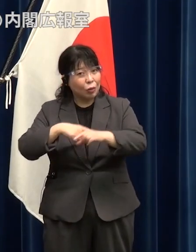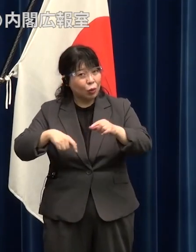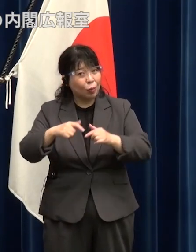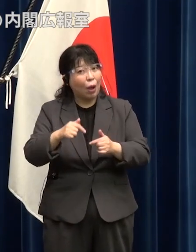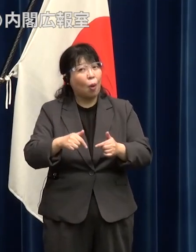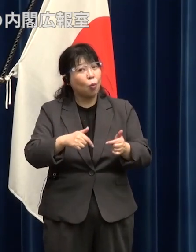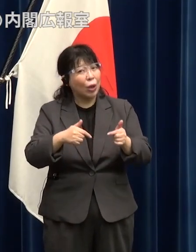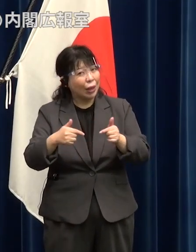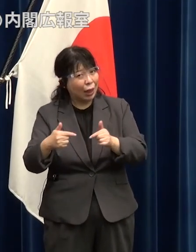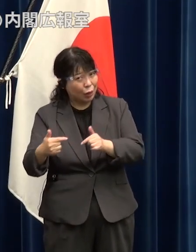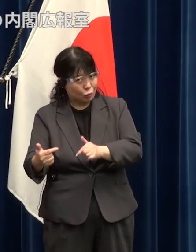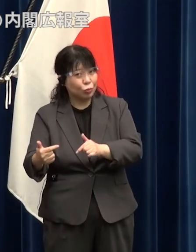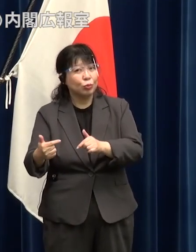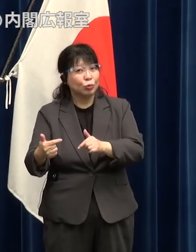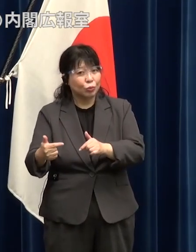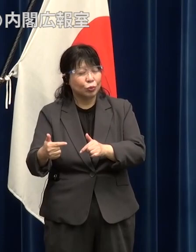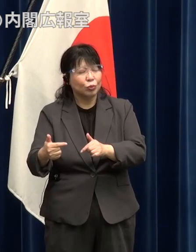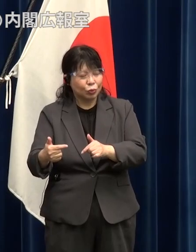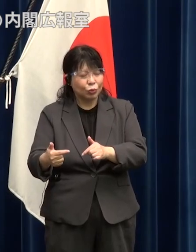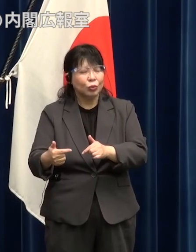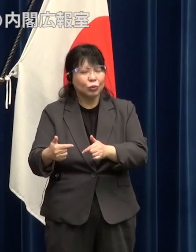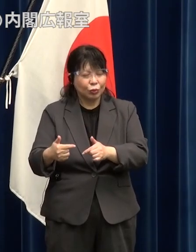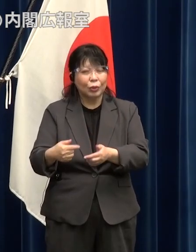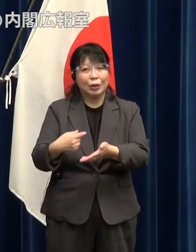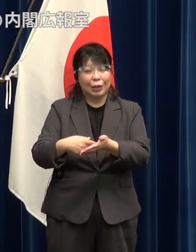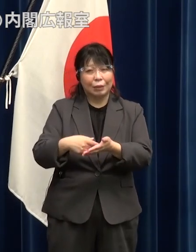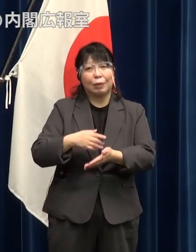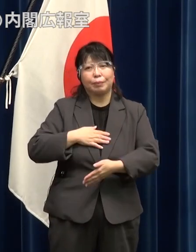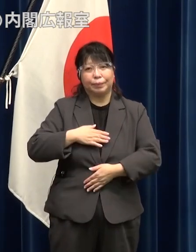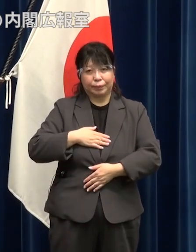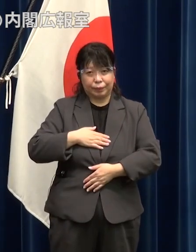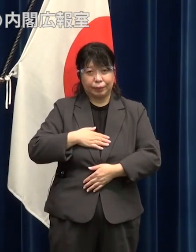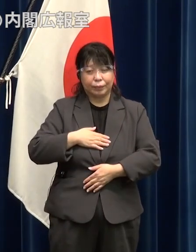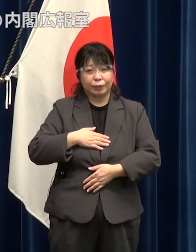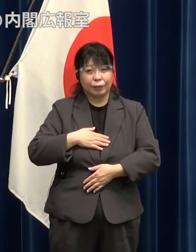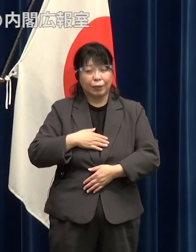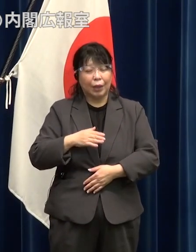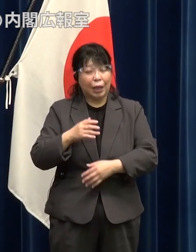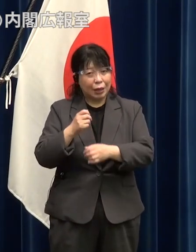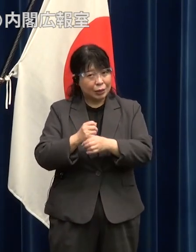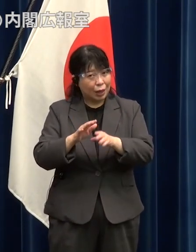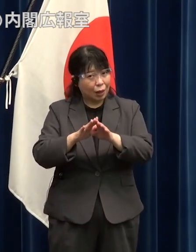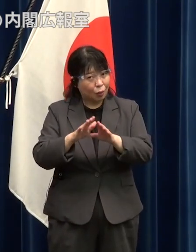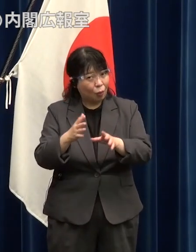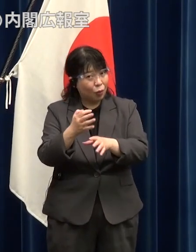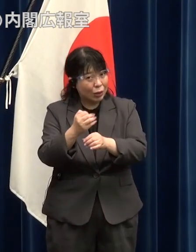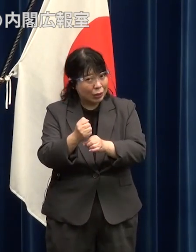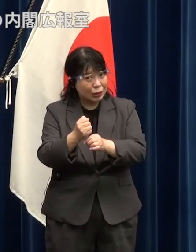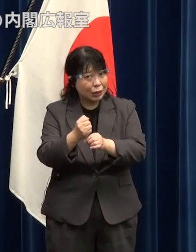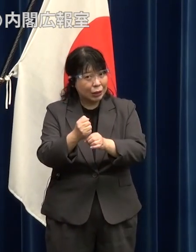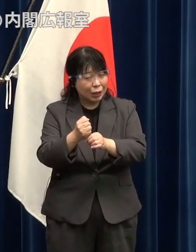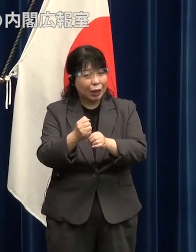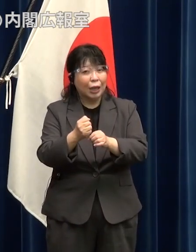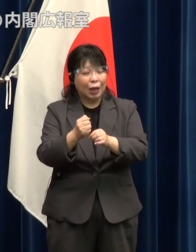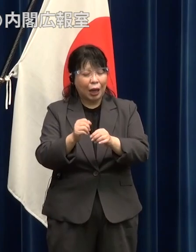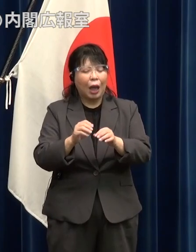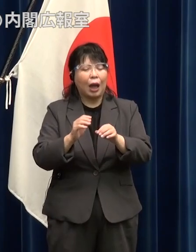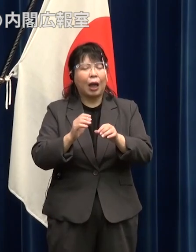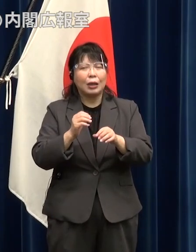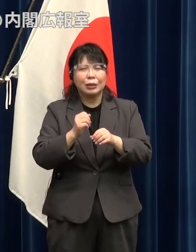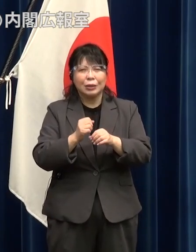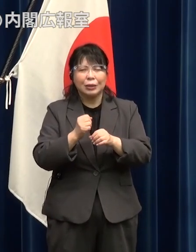。ご指摘の着工の時期や着工後に予定していた作業の一部前倒